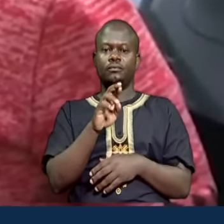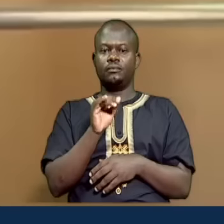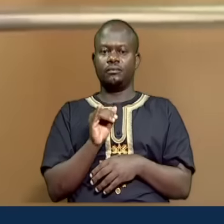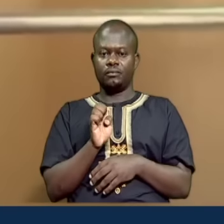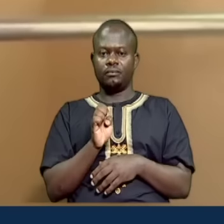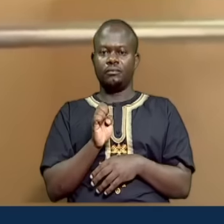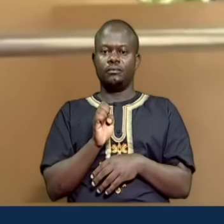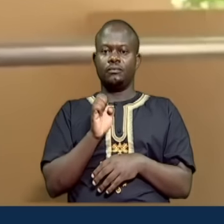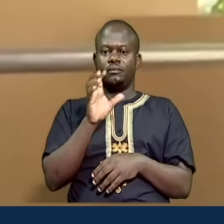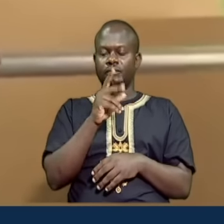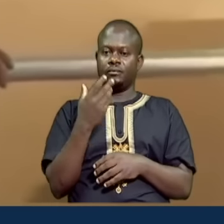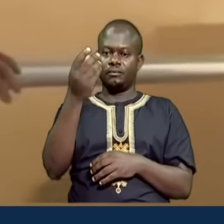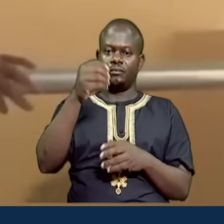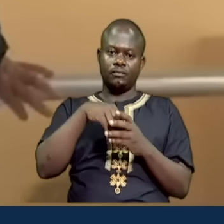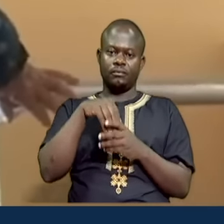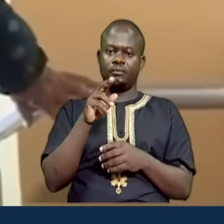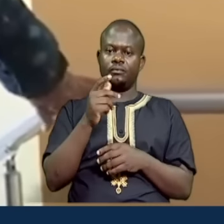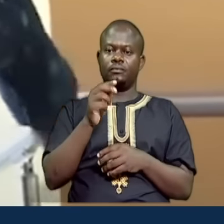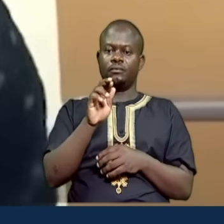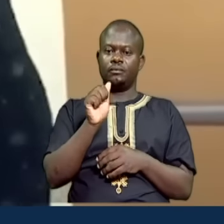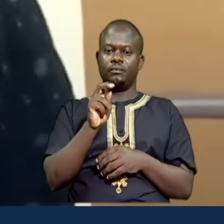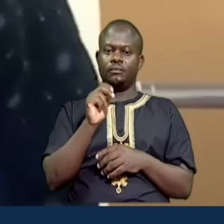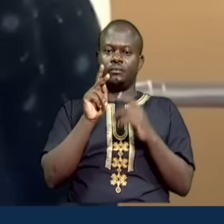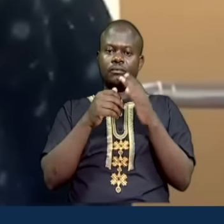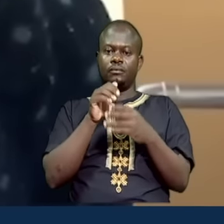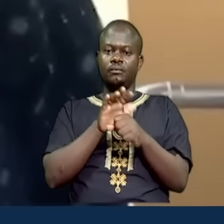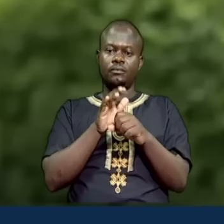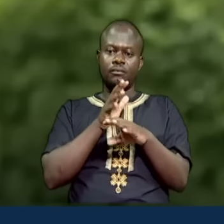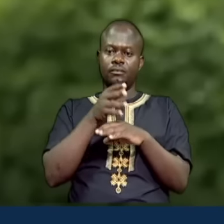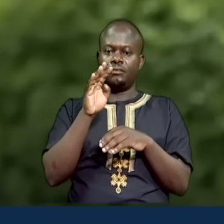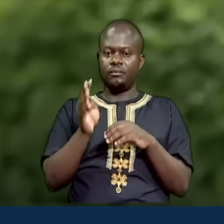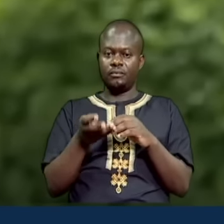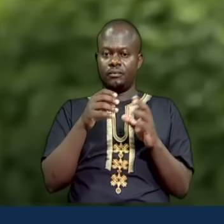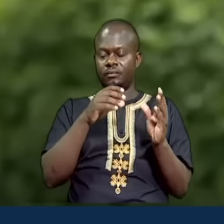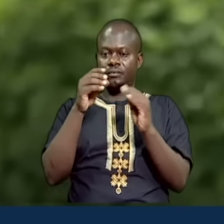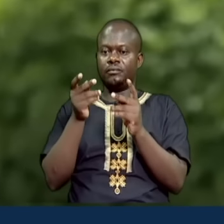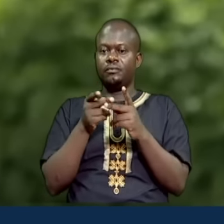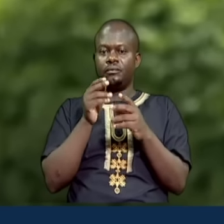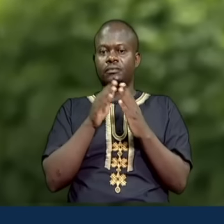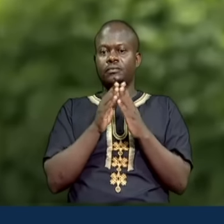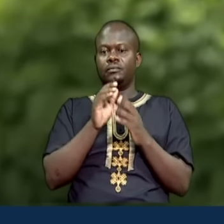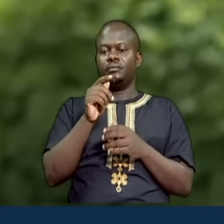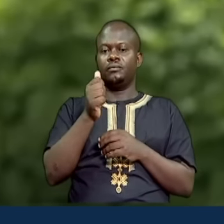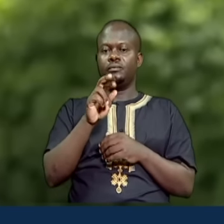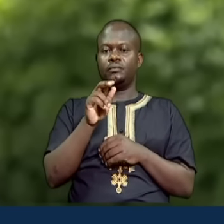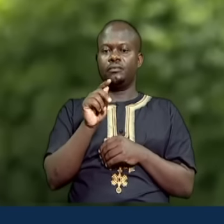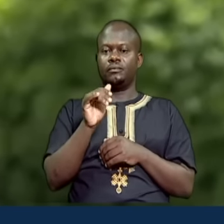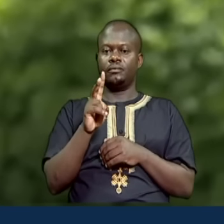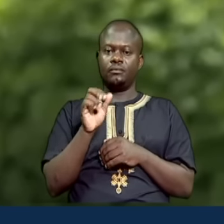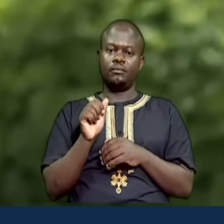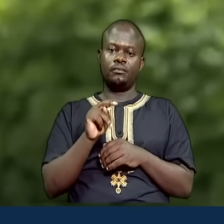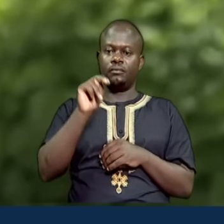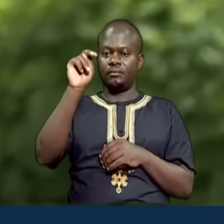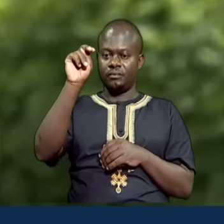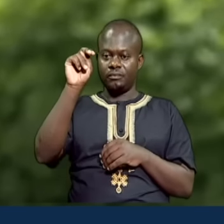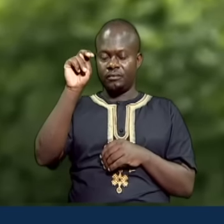Tuve ku mugabane wa Afrika twerekeze muri Ukraine aho abaturage basaga 400,000 bimuwe bakuwe mu mijyi ya Kharkiv mu majyaruguru ashyira